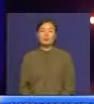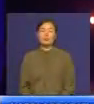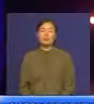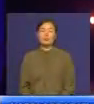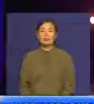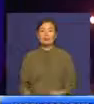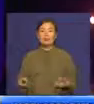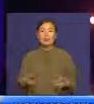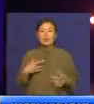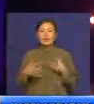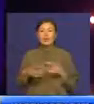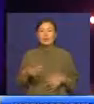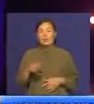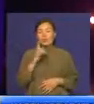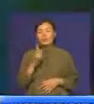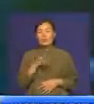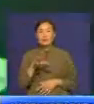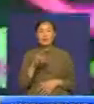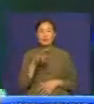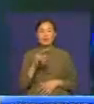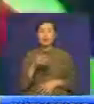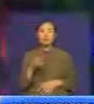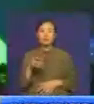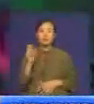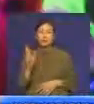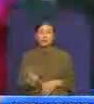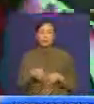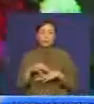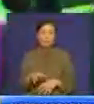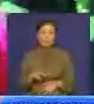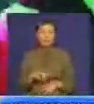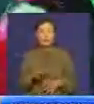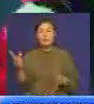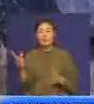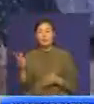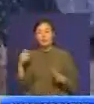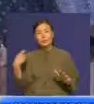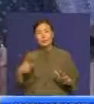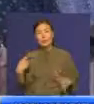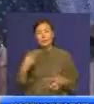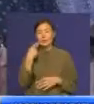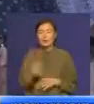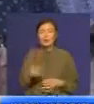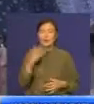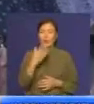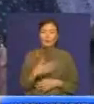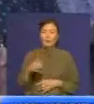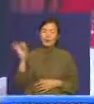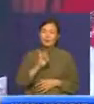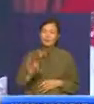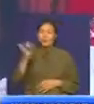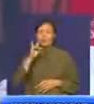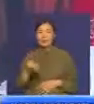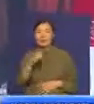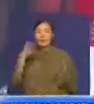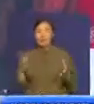Артисты театра «Жастар» представили мюзикл «Кызжибек», в основу которого лег классический сюжет самой известной истории любви казахского